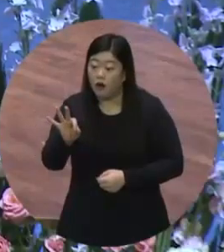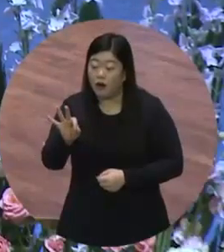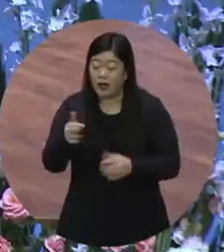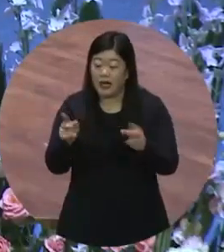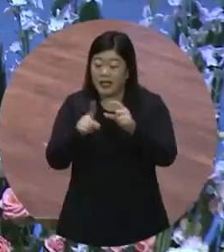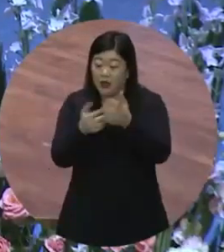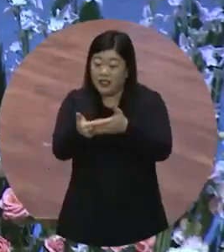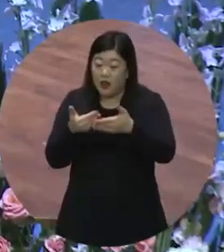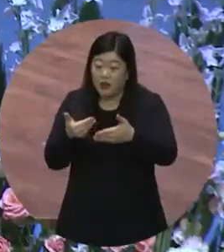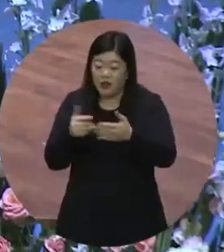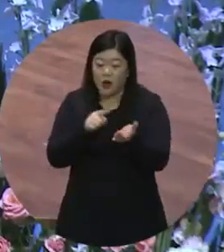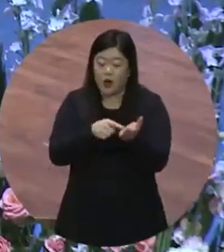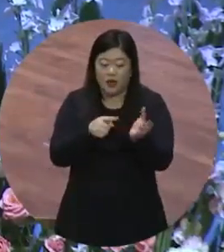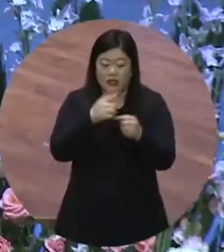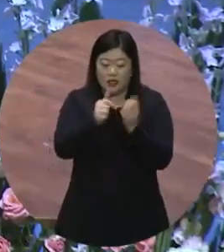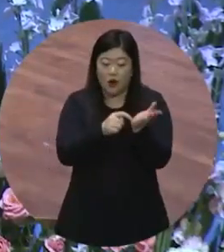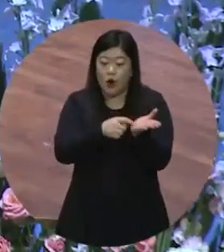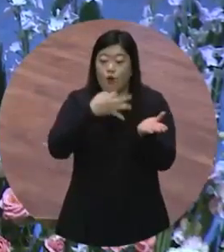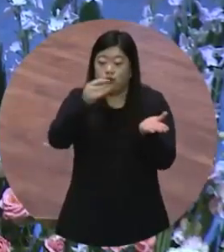숨 있잖아요. 숨. 이